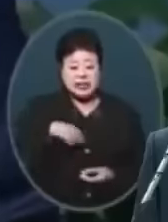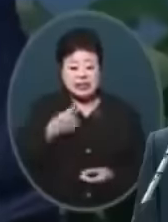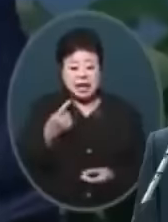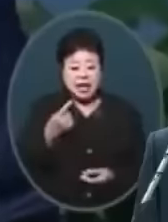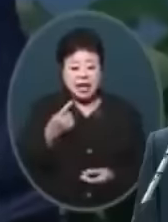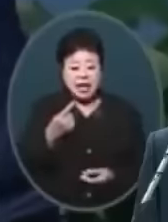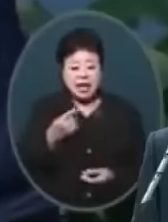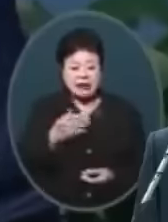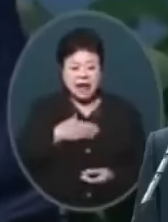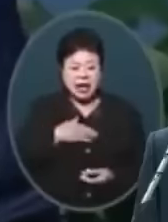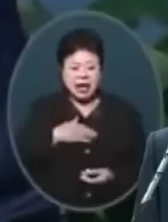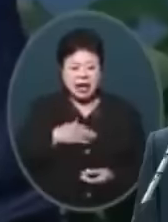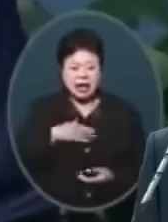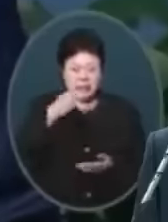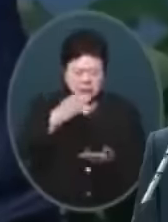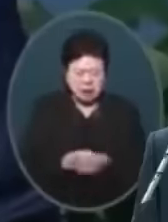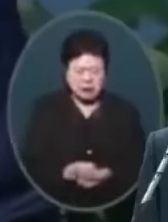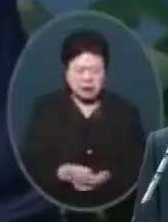자기가 메뚜기 같으니